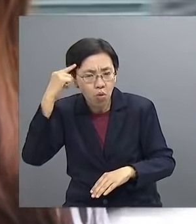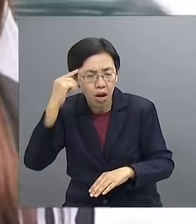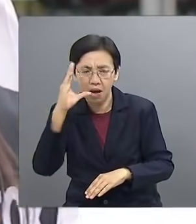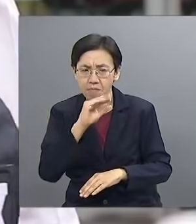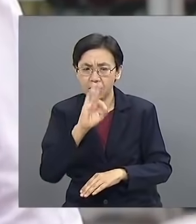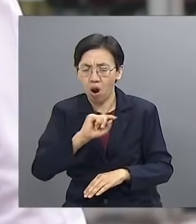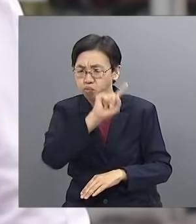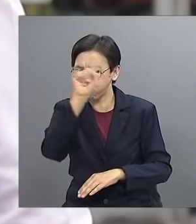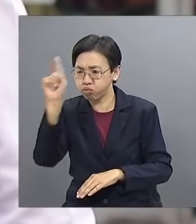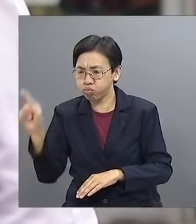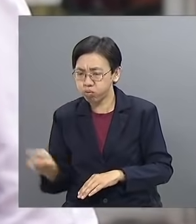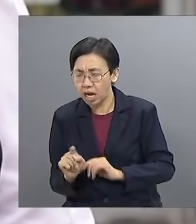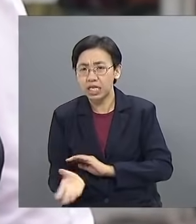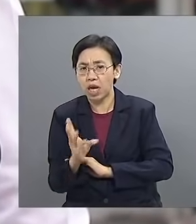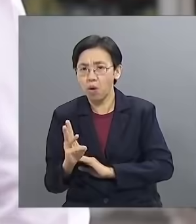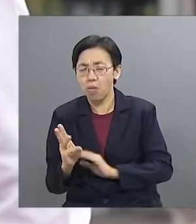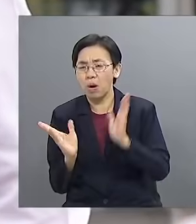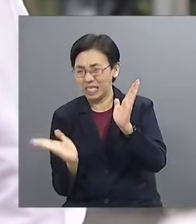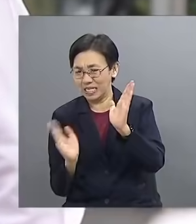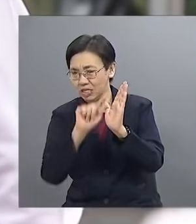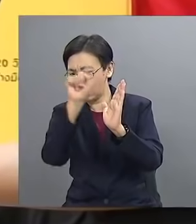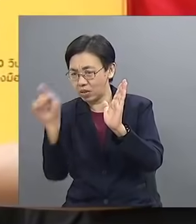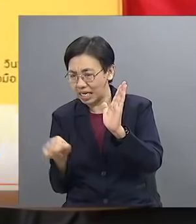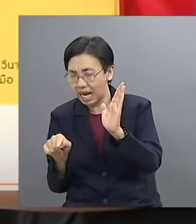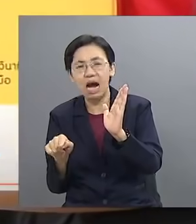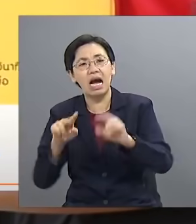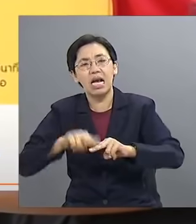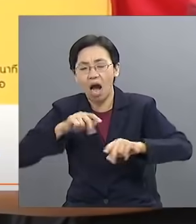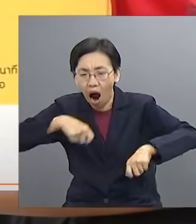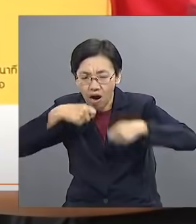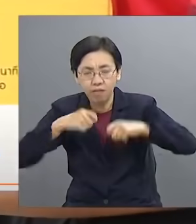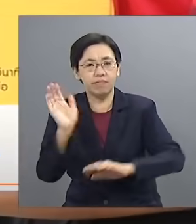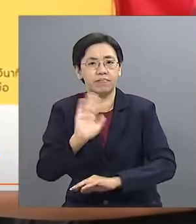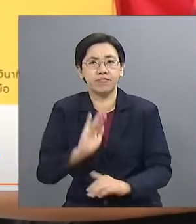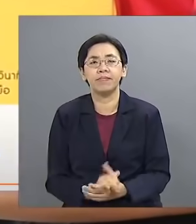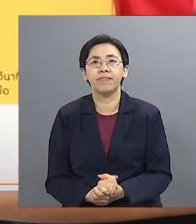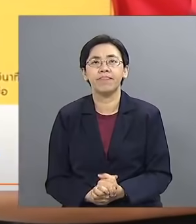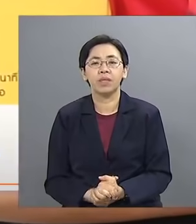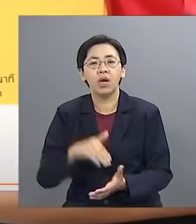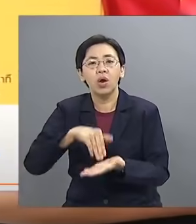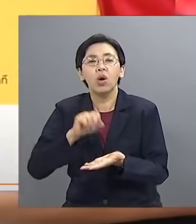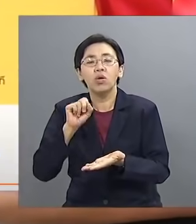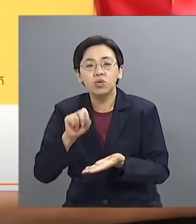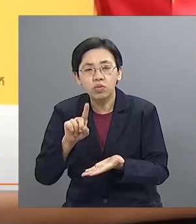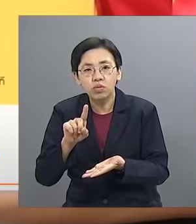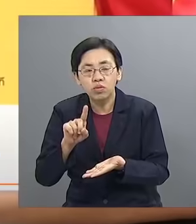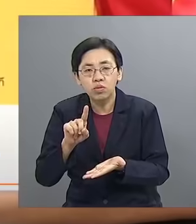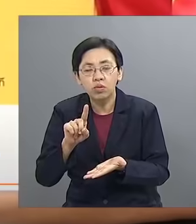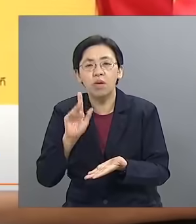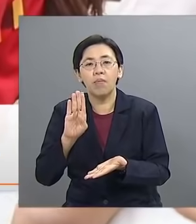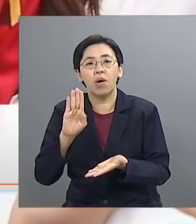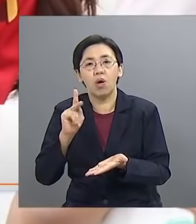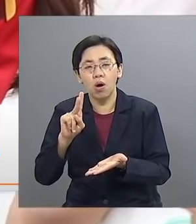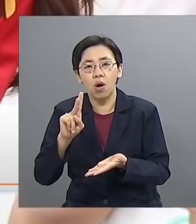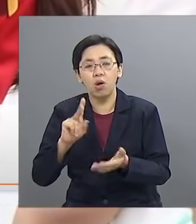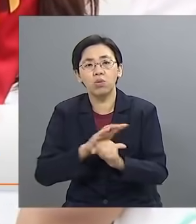เมื่อวานนี้นะคะถือเป็นวันแรกเลยนะคะที่ทางศูนย์บริหารสถานการณ์การแพร่ระบาดของเชื้อโควิด -19 พิจารณา